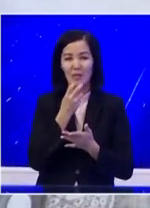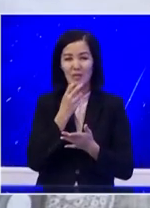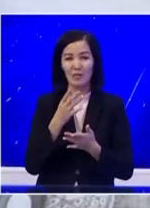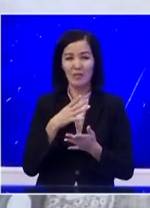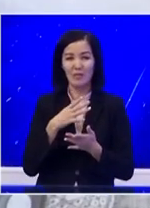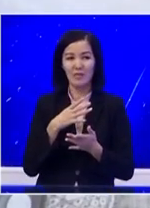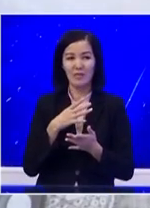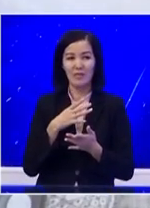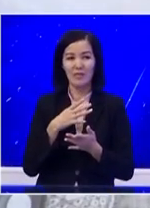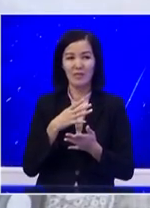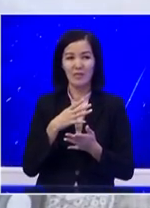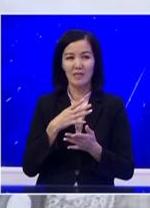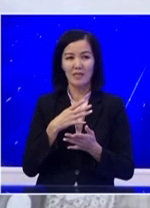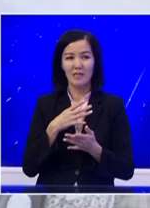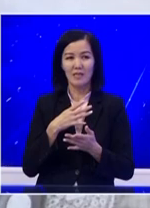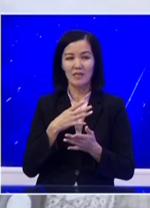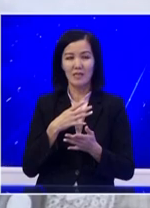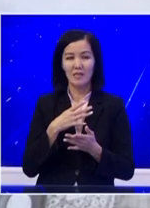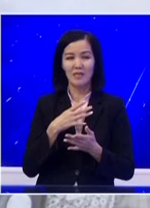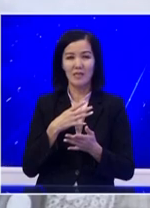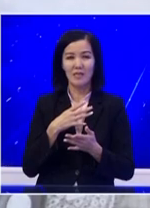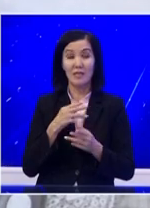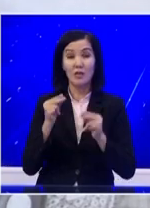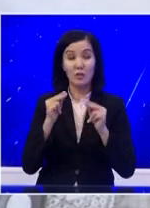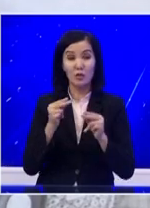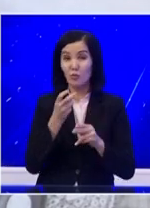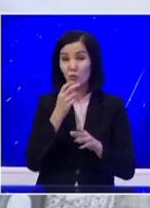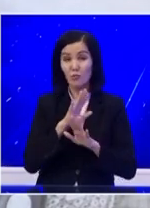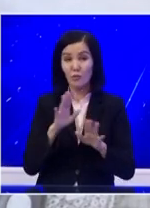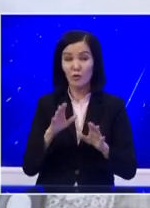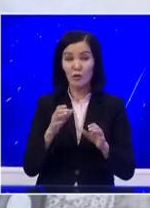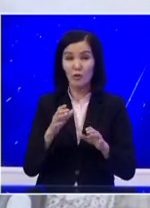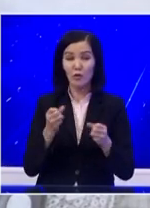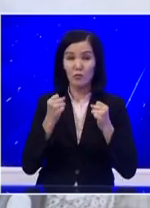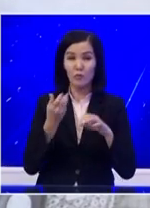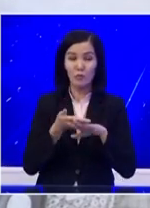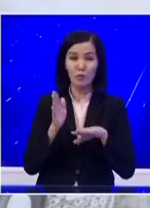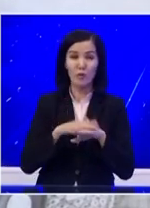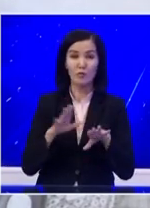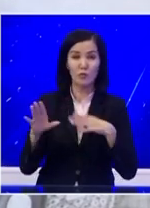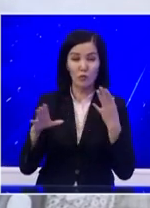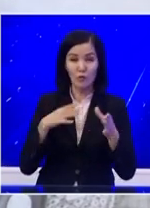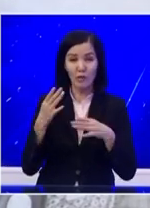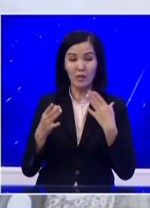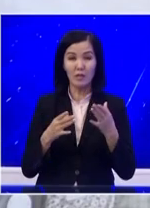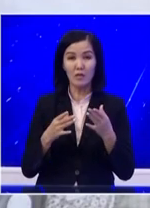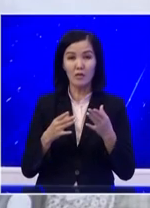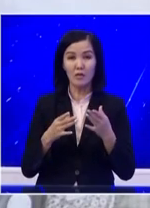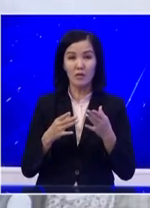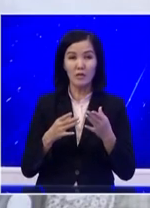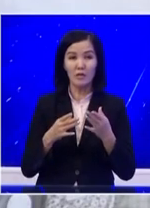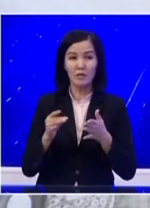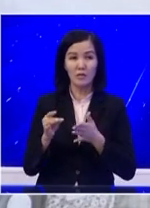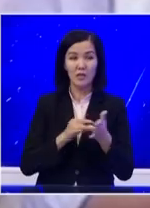күледі ғой әзілеп. Сөйтсе айтады ол кісі. Сендер расымен күлмеңдер. бұл спорттың ауыр түрімен айынсат, оның сенде дер кезінде, оның